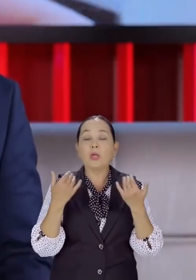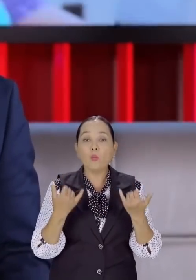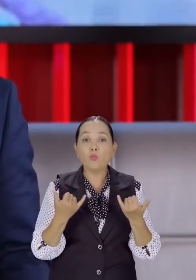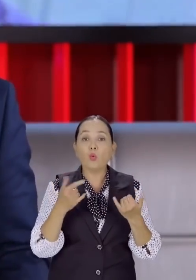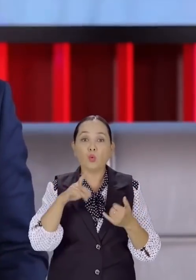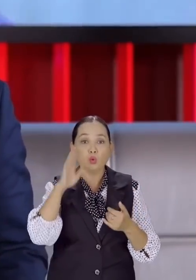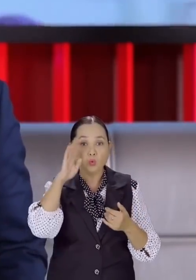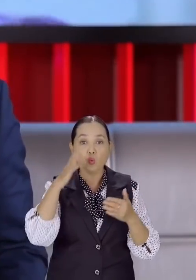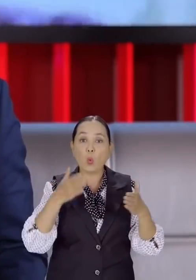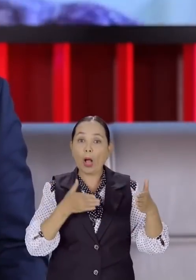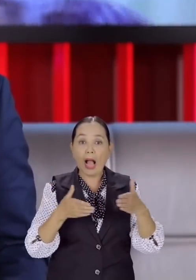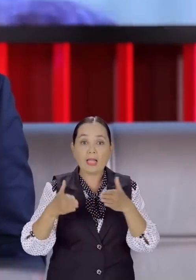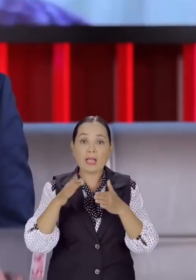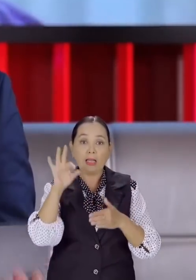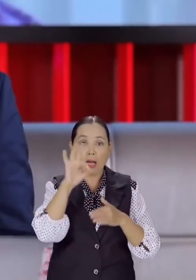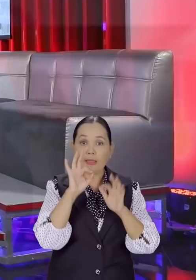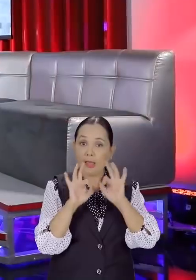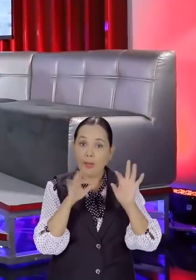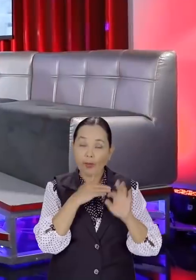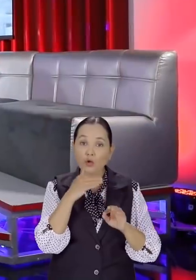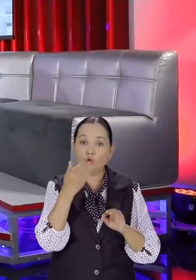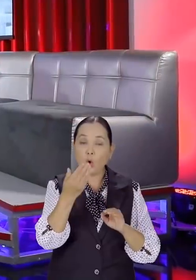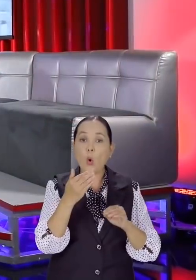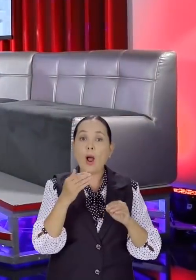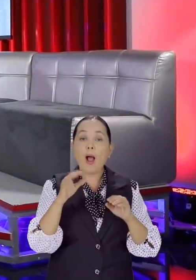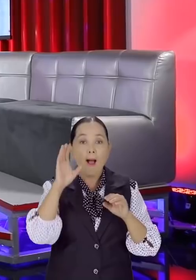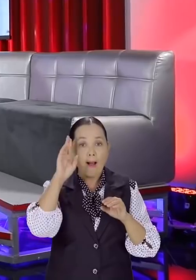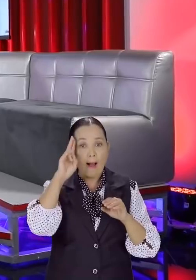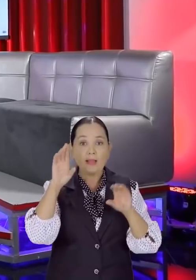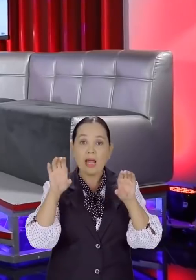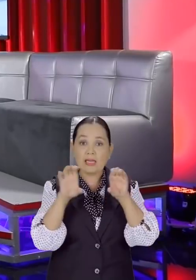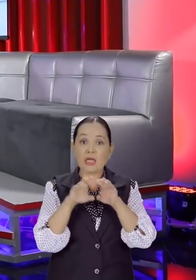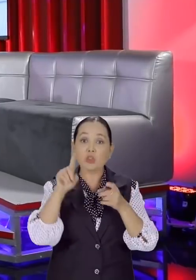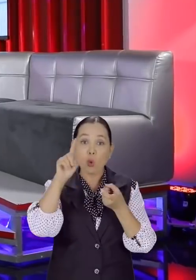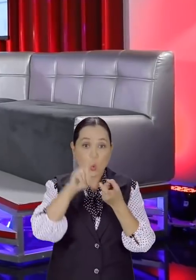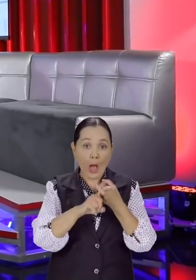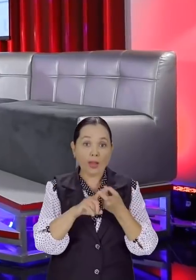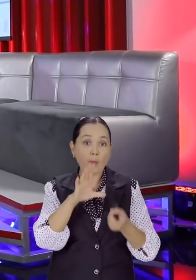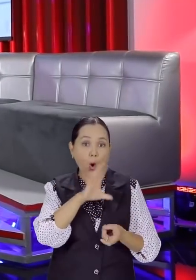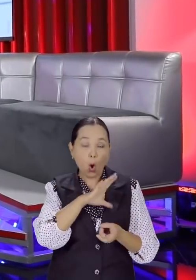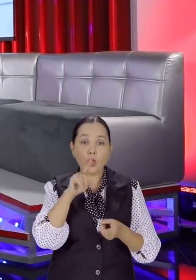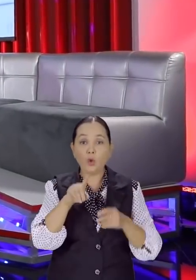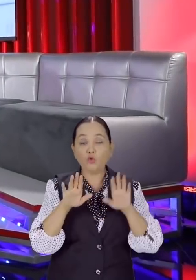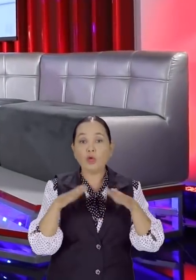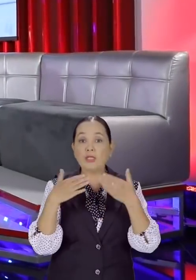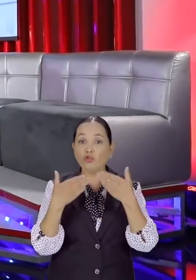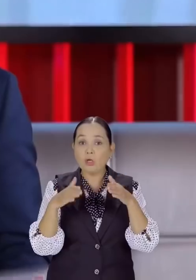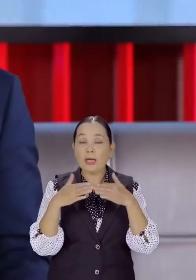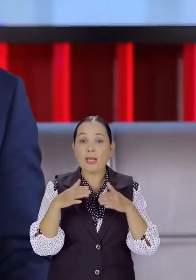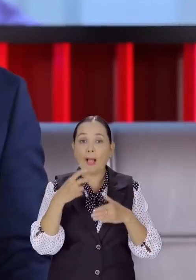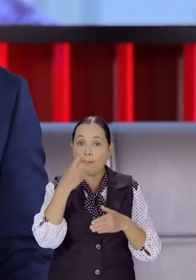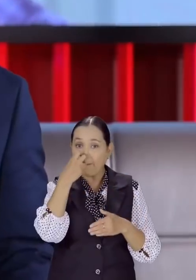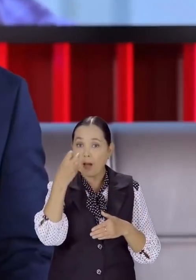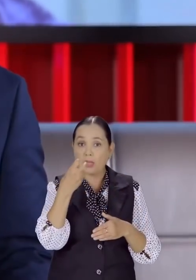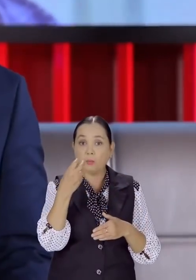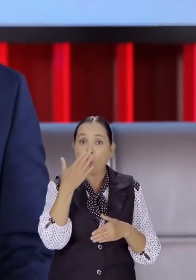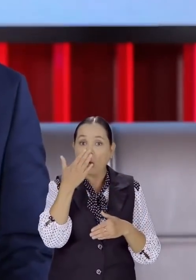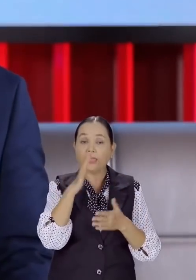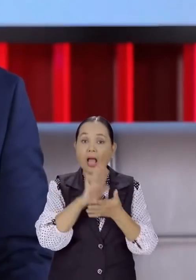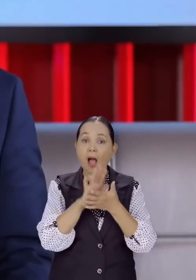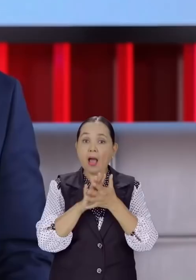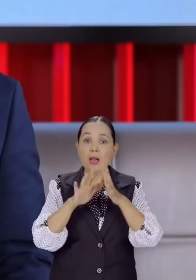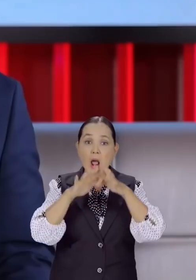bu suv kanali haqida gapirmoqchimiz. U yerga kanalizatsiya ulanib qolgan va ana shu yerdan chiqayotgan badbo'y hidga